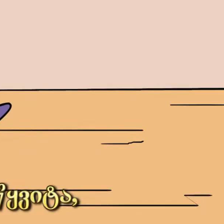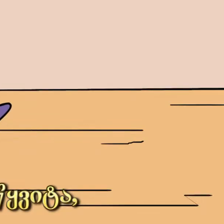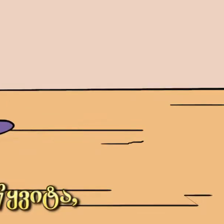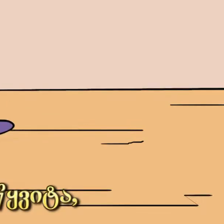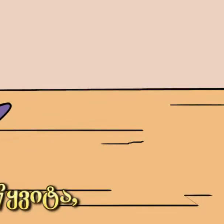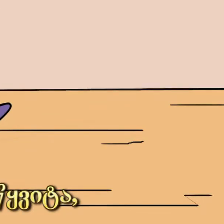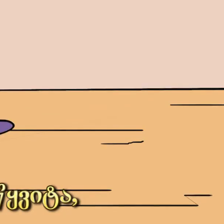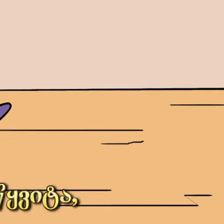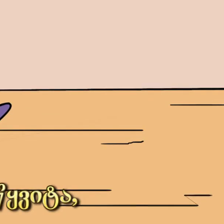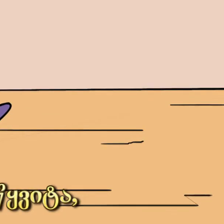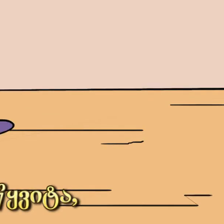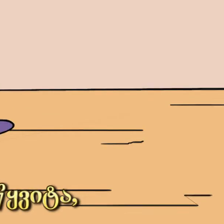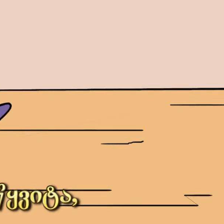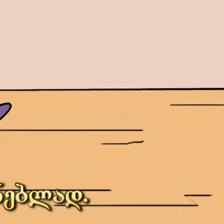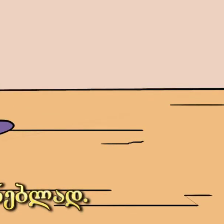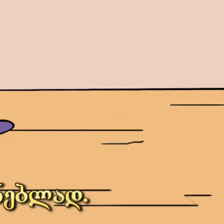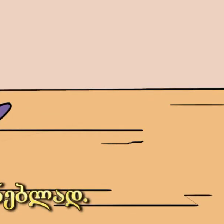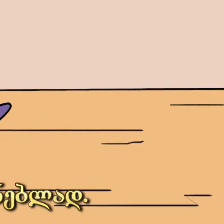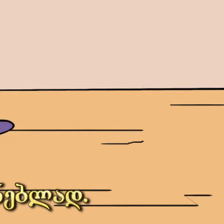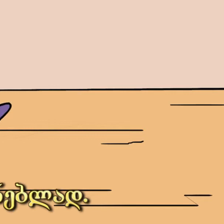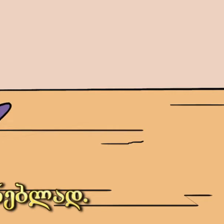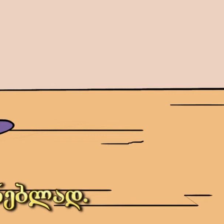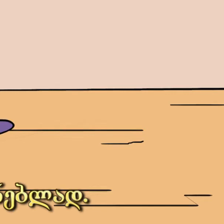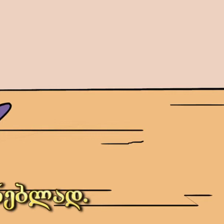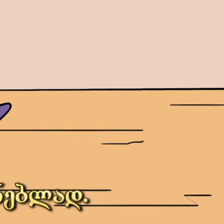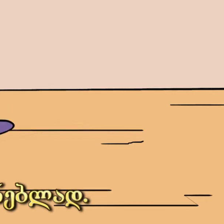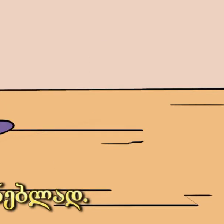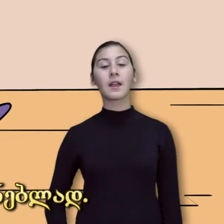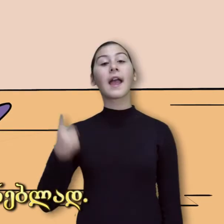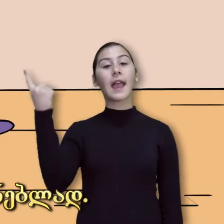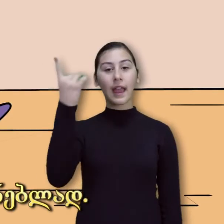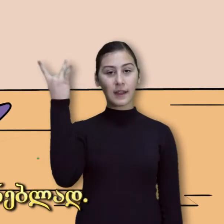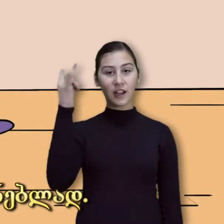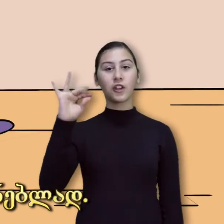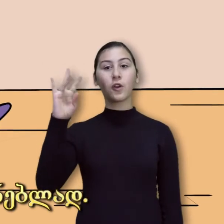ერთხელ იონა ბიძიამ გადაწყვიტა ზღვაზე წასულიყო დასასვენებლად.